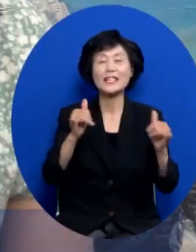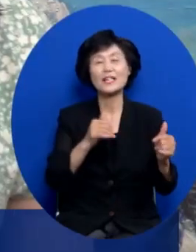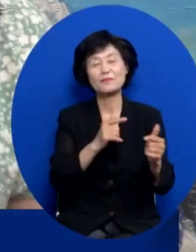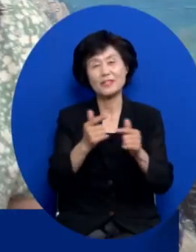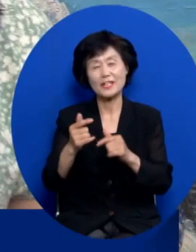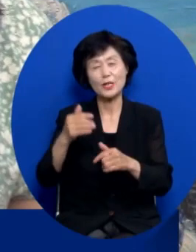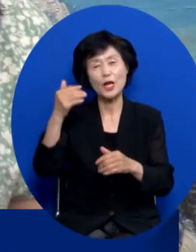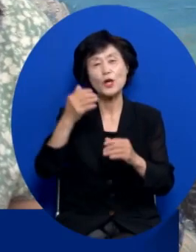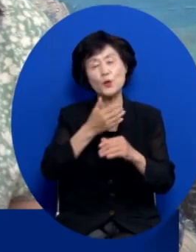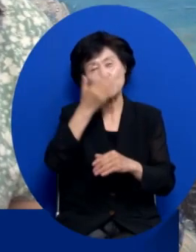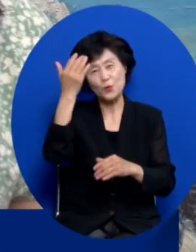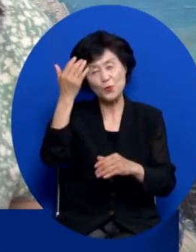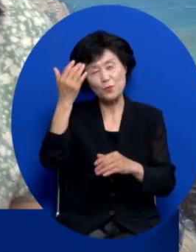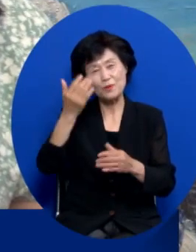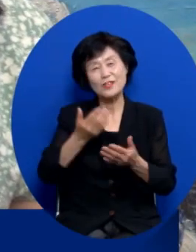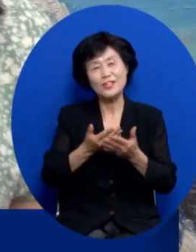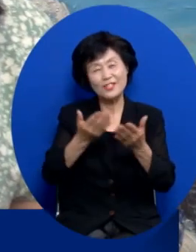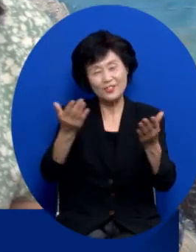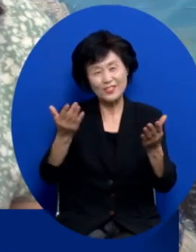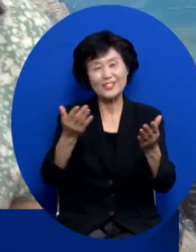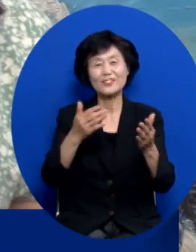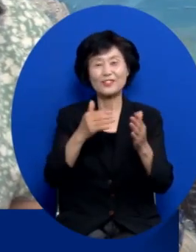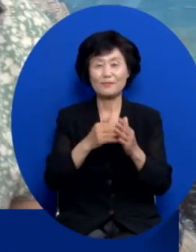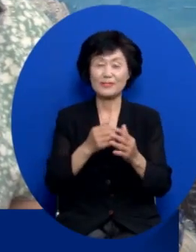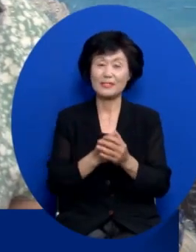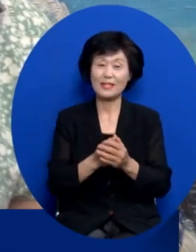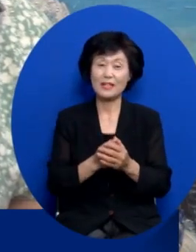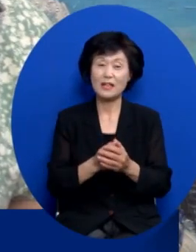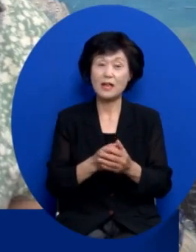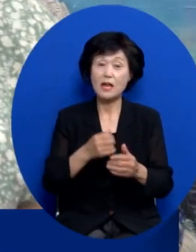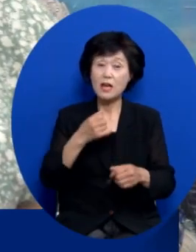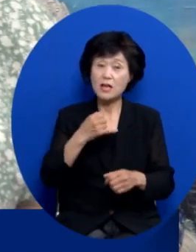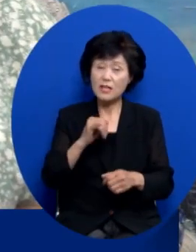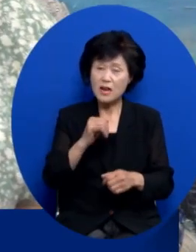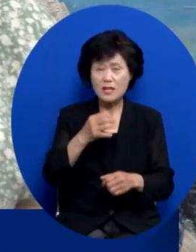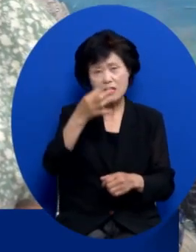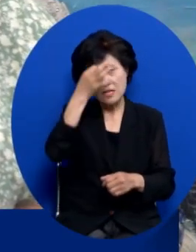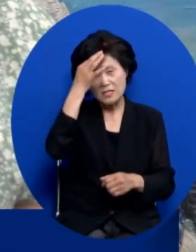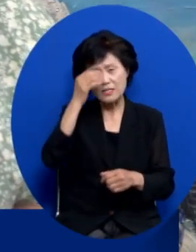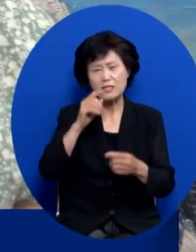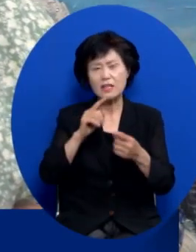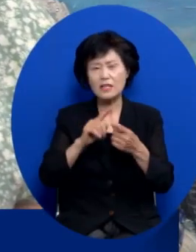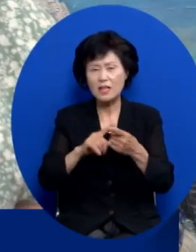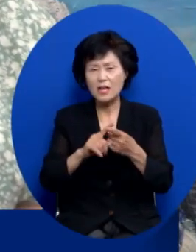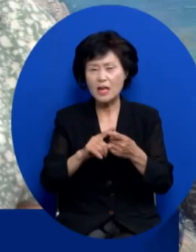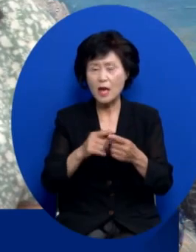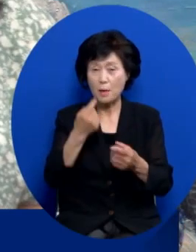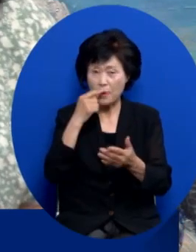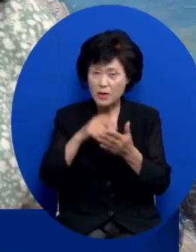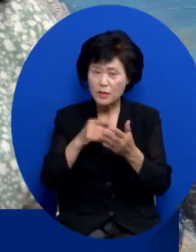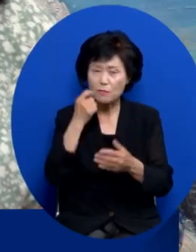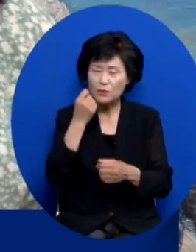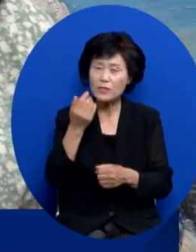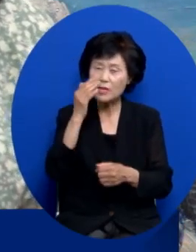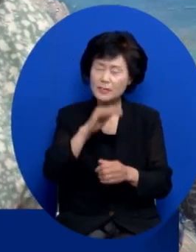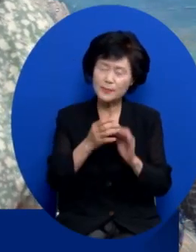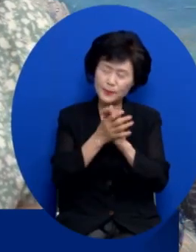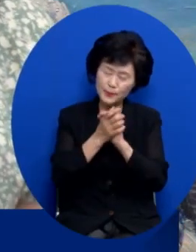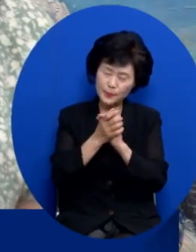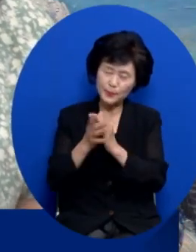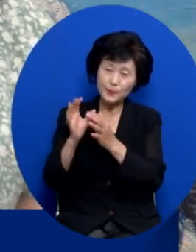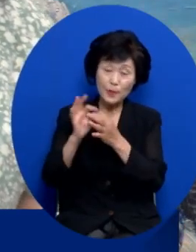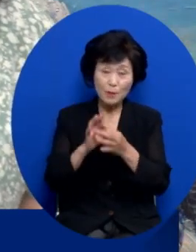아이의 재능에 대해서 발견하지는 못했지만 기도하면서 어떤 방면으로 아이에게 재능이